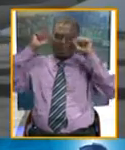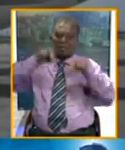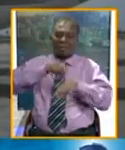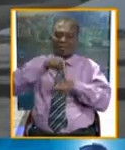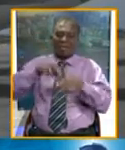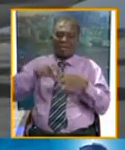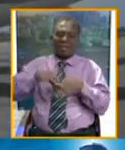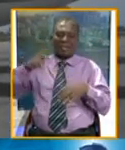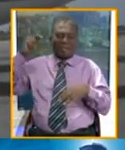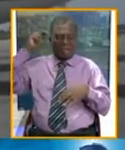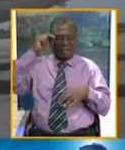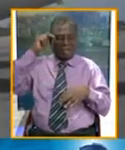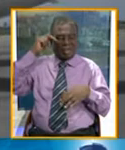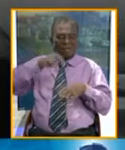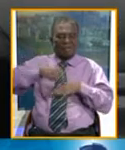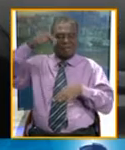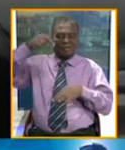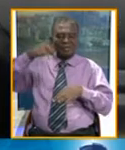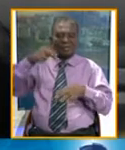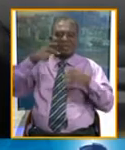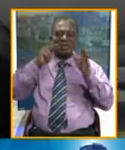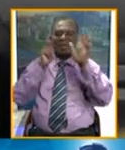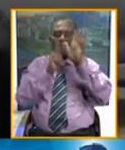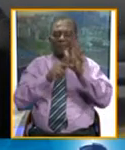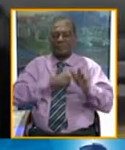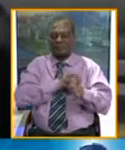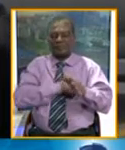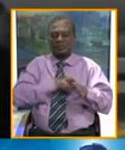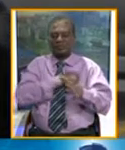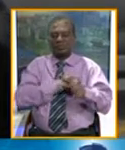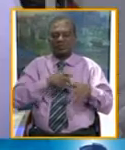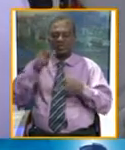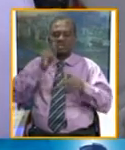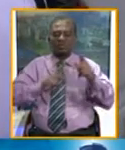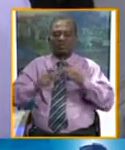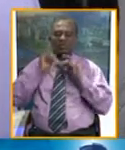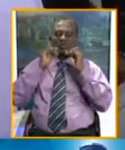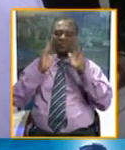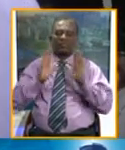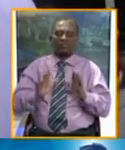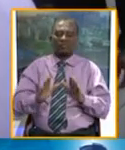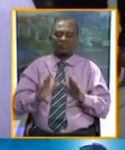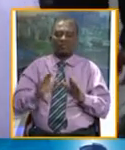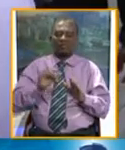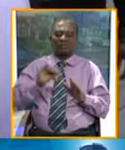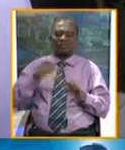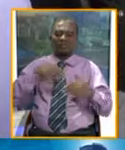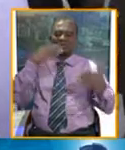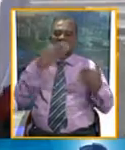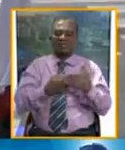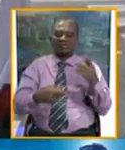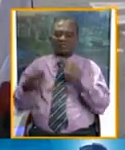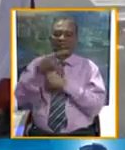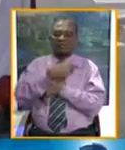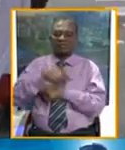du Niger, Mamadou Issoufou, présente ses condoléances au peuple ivoirien. Mamadou Issoufou est arrivé